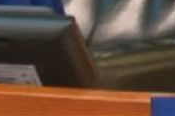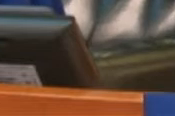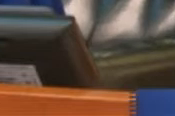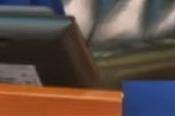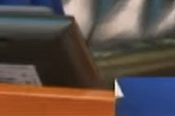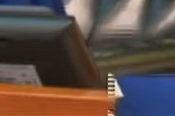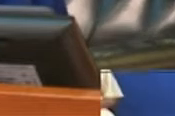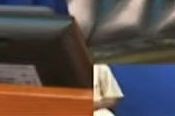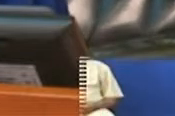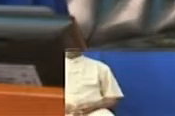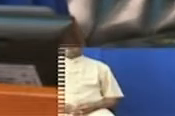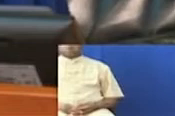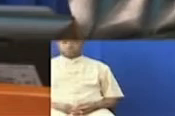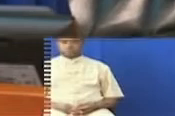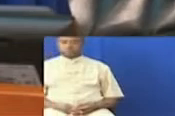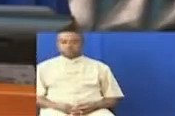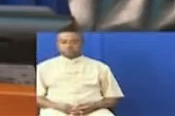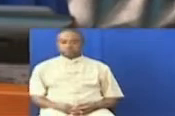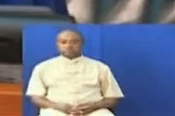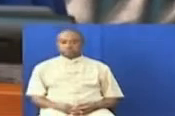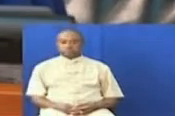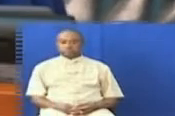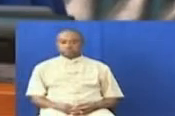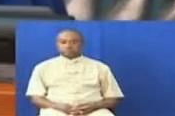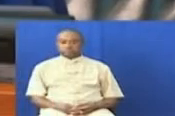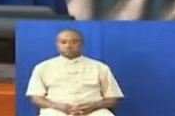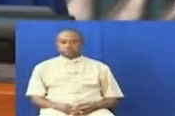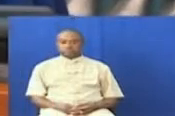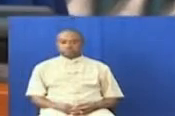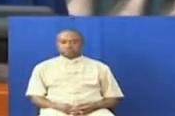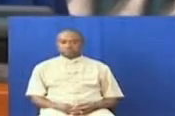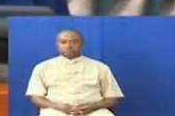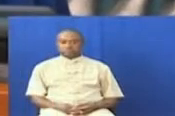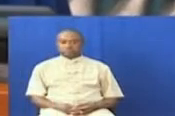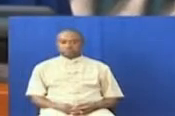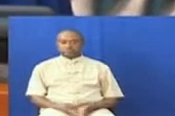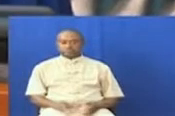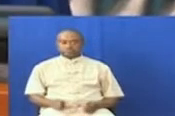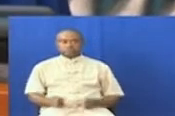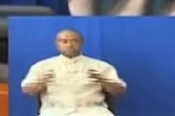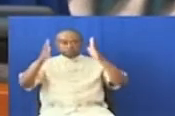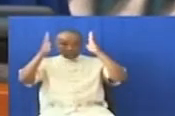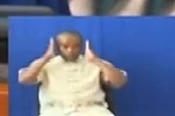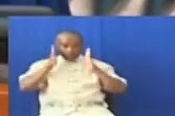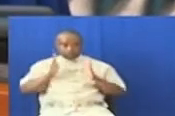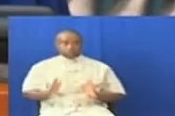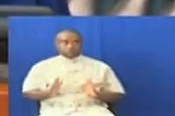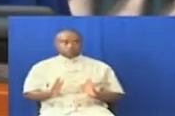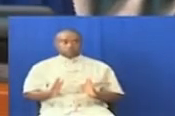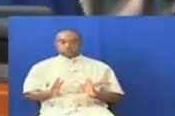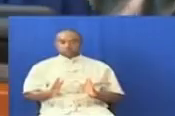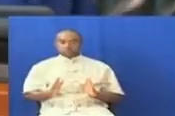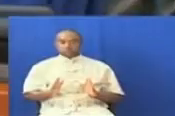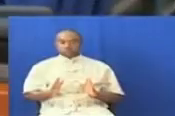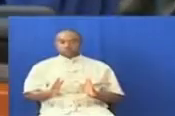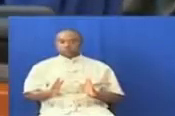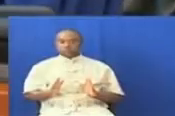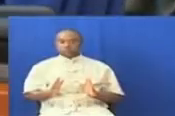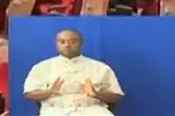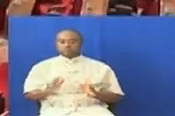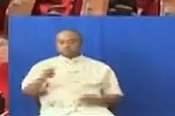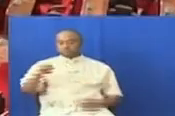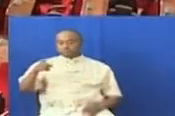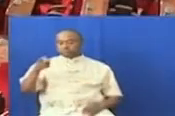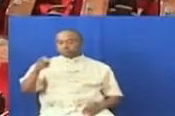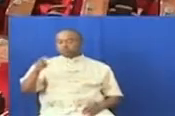Komba, Mheshimiwa Engineer Ngonyani ajiandae. Asante sana